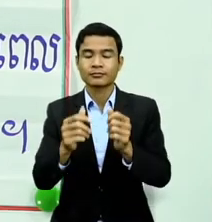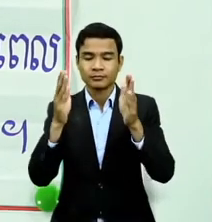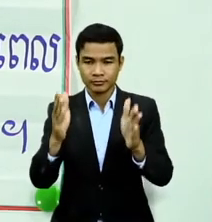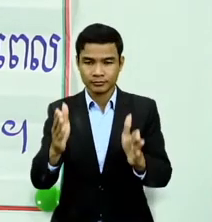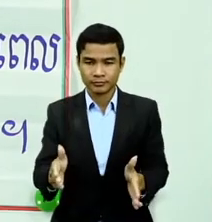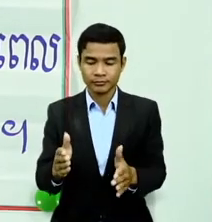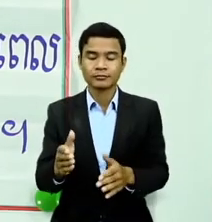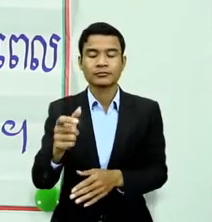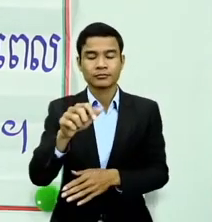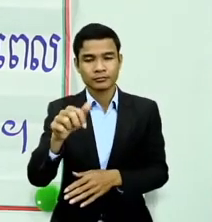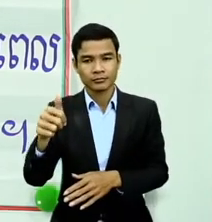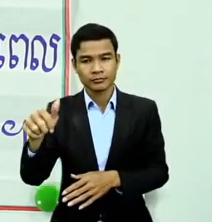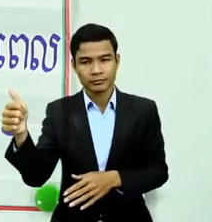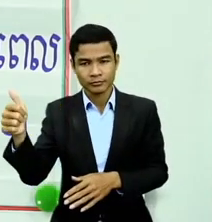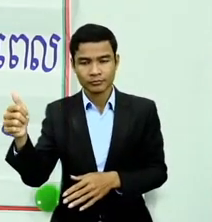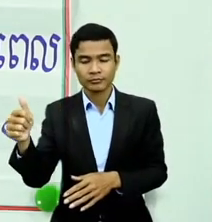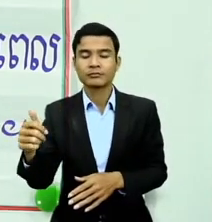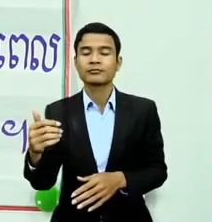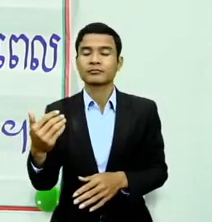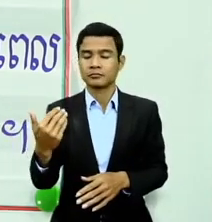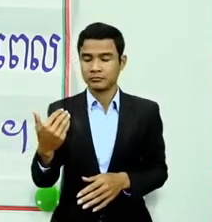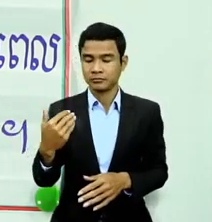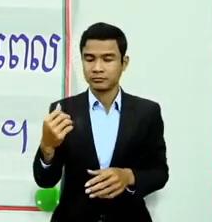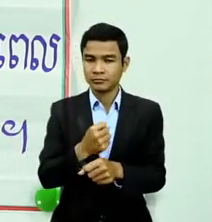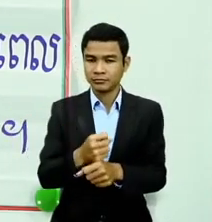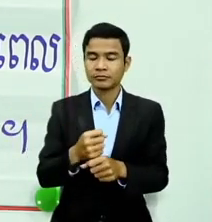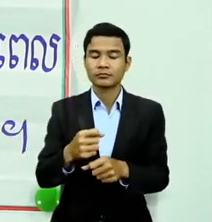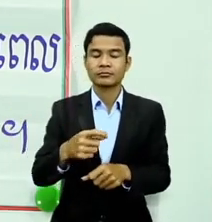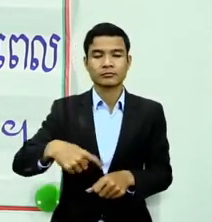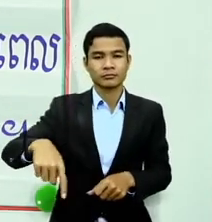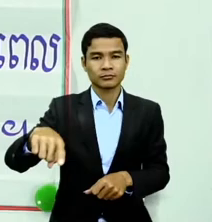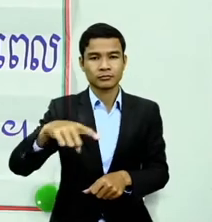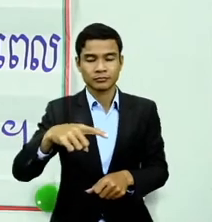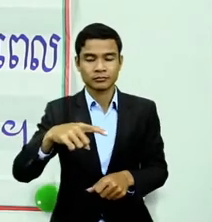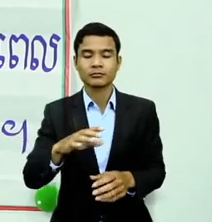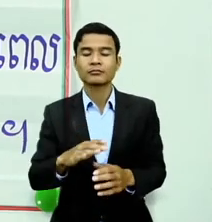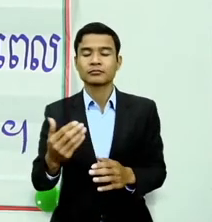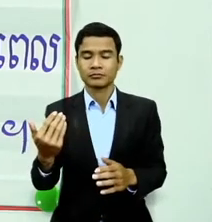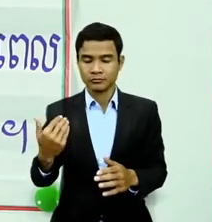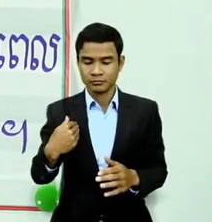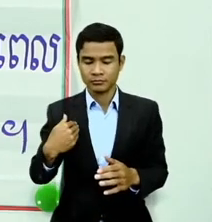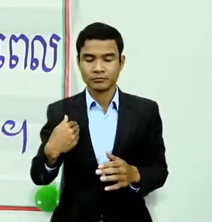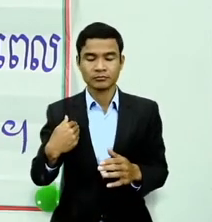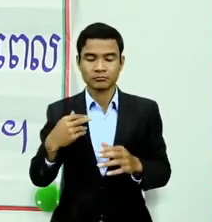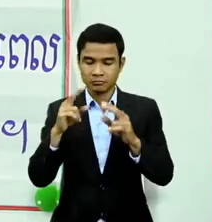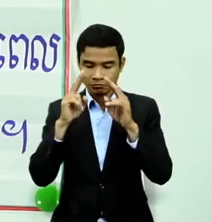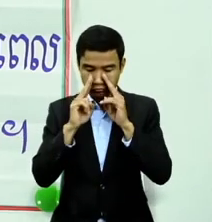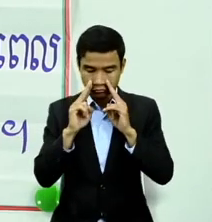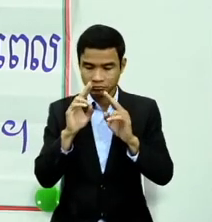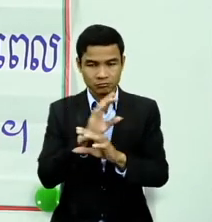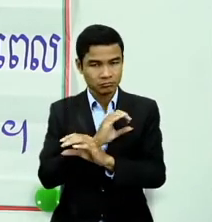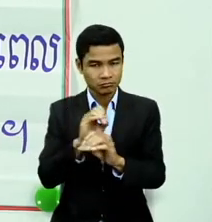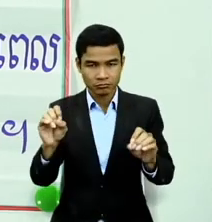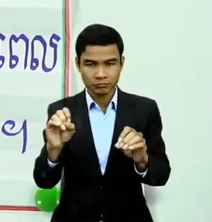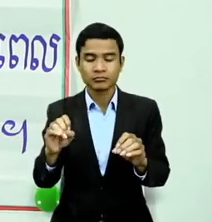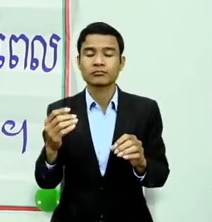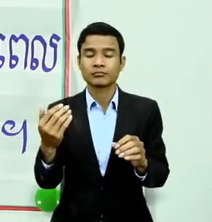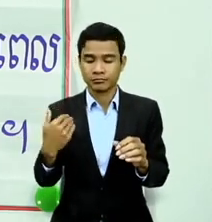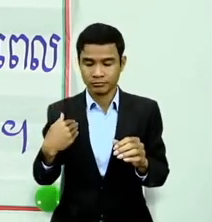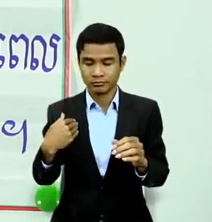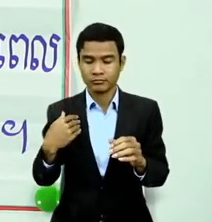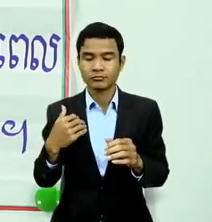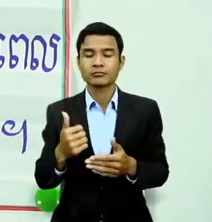nét đồ tấy thơ ảo dưỡng miến tốc còn vỡ miến nét